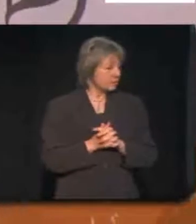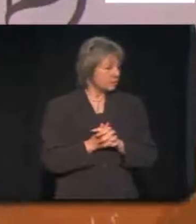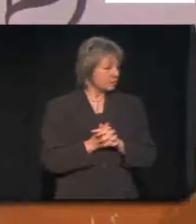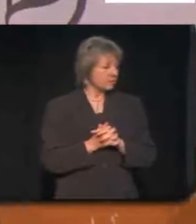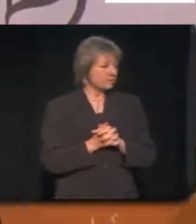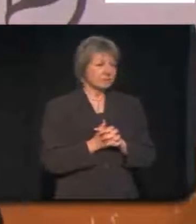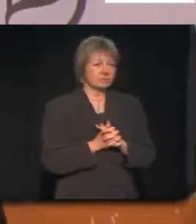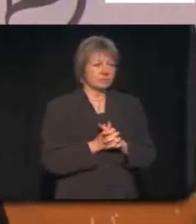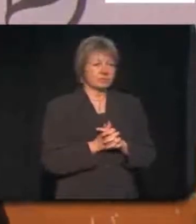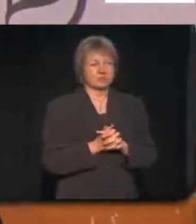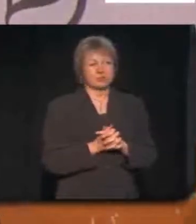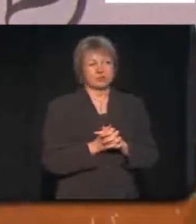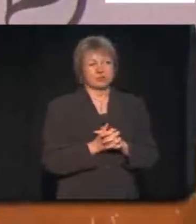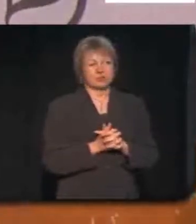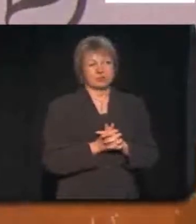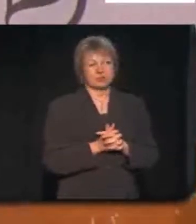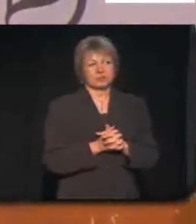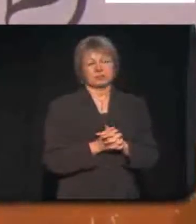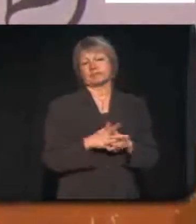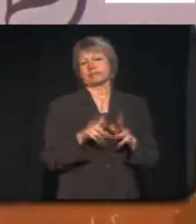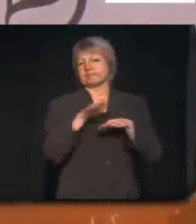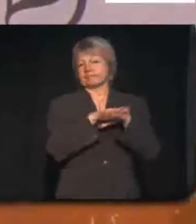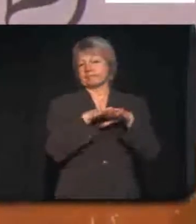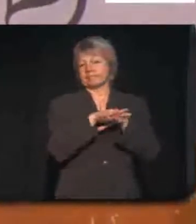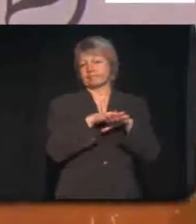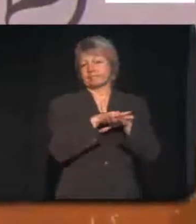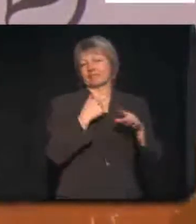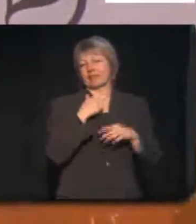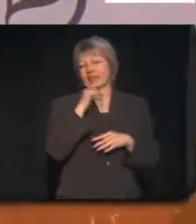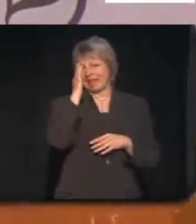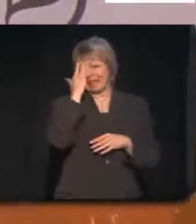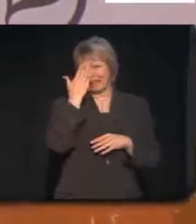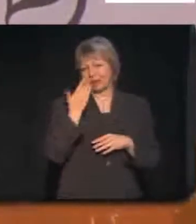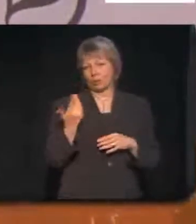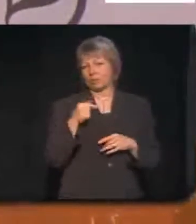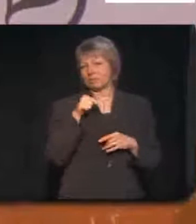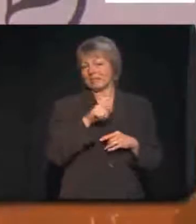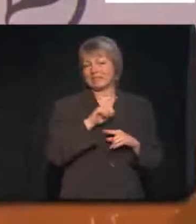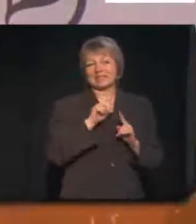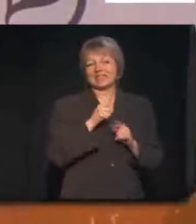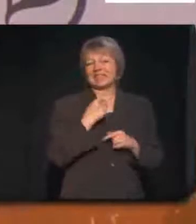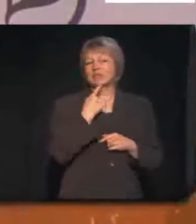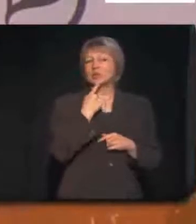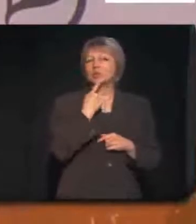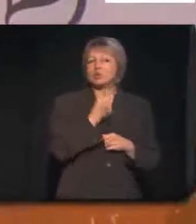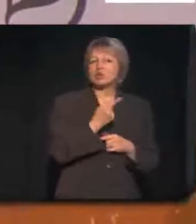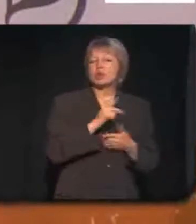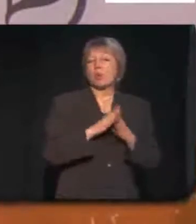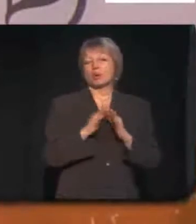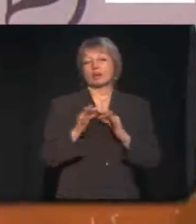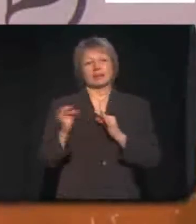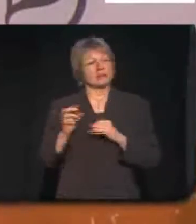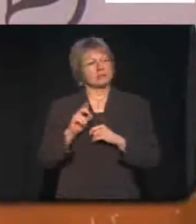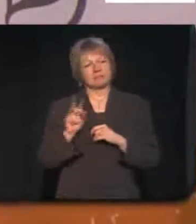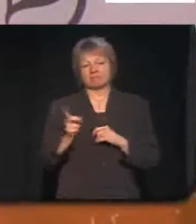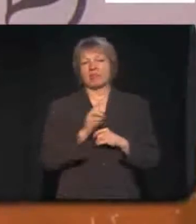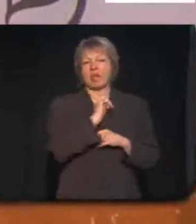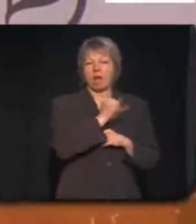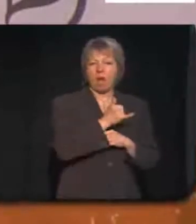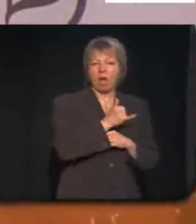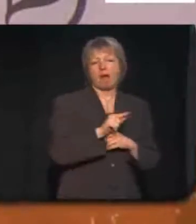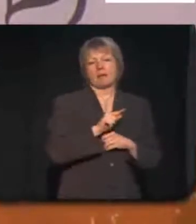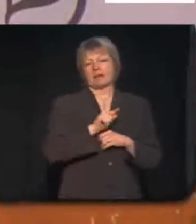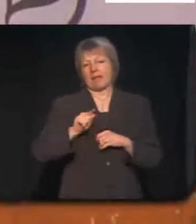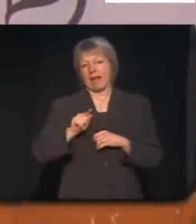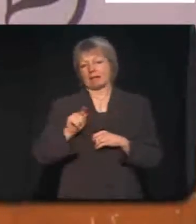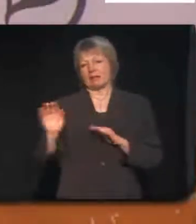entschuldigung ich habe mich geirrt es tut mir schrecklich leid es ist kein approvel es ist ja Nein Enthaltung weil